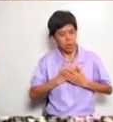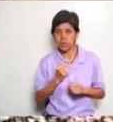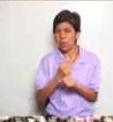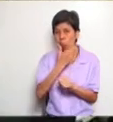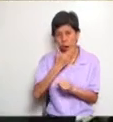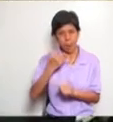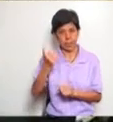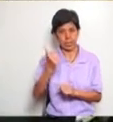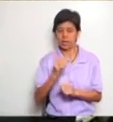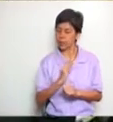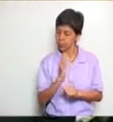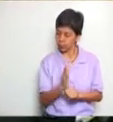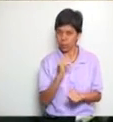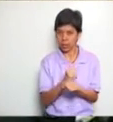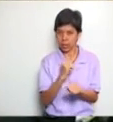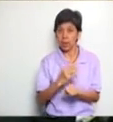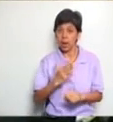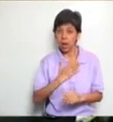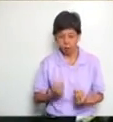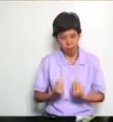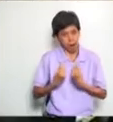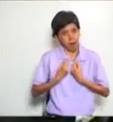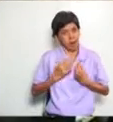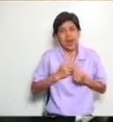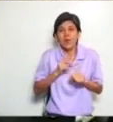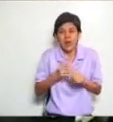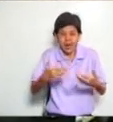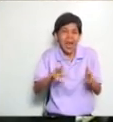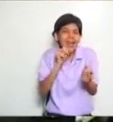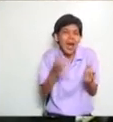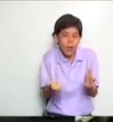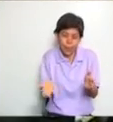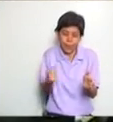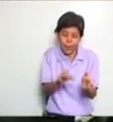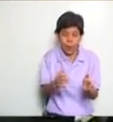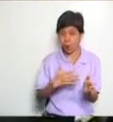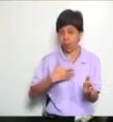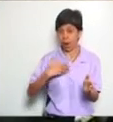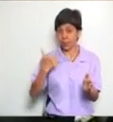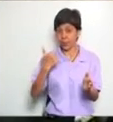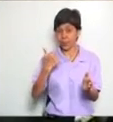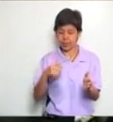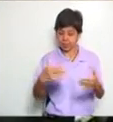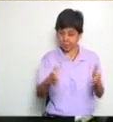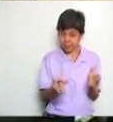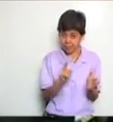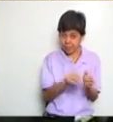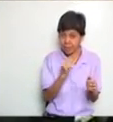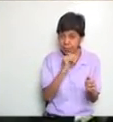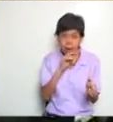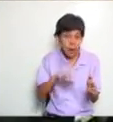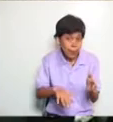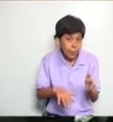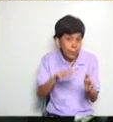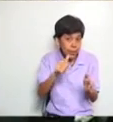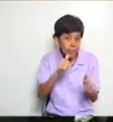สายกลางแล้วทกอย่างที่ท่านทำไปนั้น ตัวท่านได้ เหมือนการเอาน้ำใ่กระป๋องถ้าน้ำคอความสุข กระป๋องคือควเหนแ่ตัวน้ำคือไร